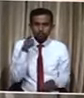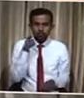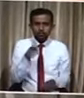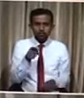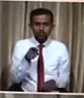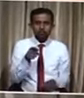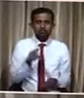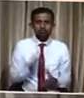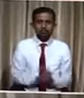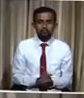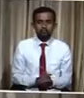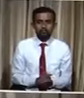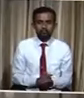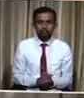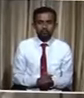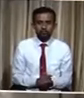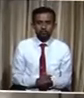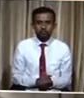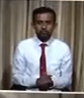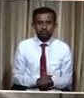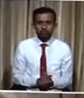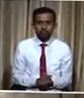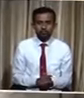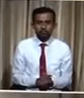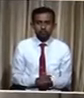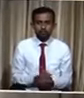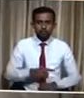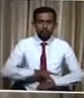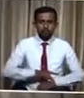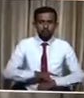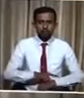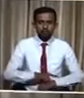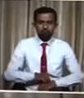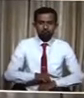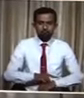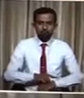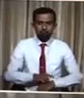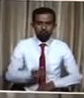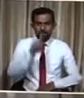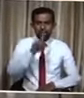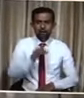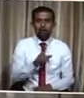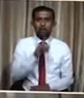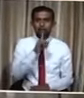எனக்கு வழங்கப்பட்ட இந்த நேரத்திலே அனுமதி தருமாறு உங்களை